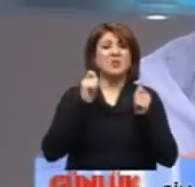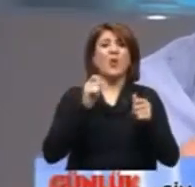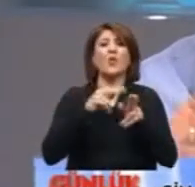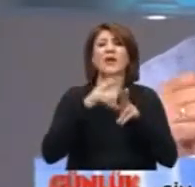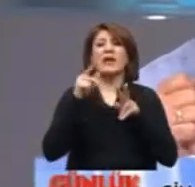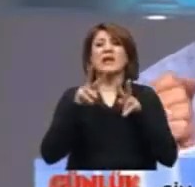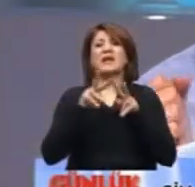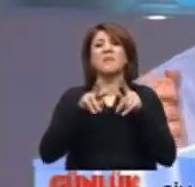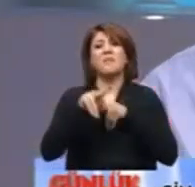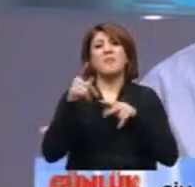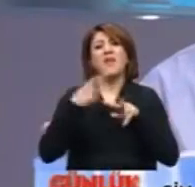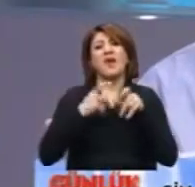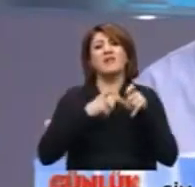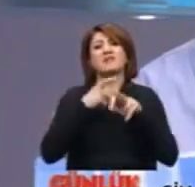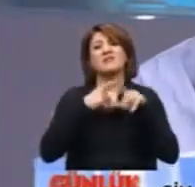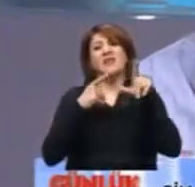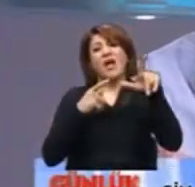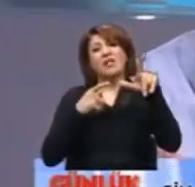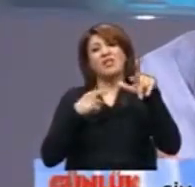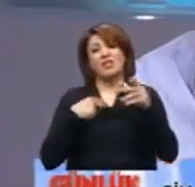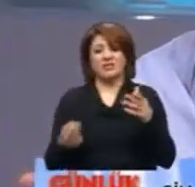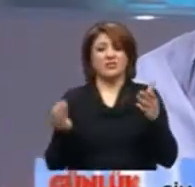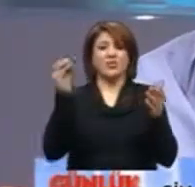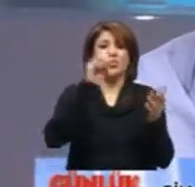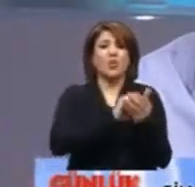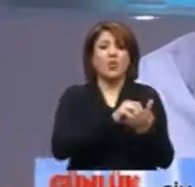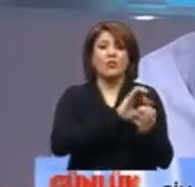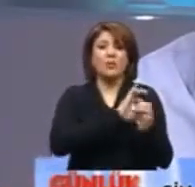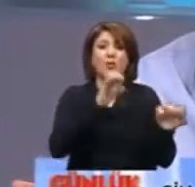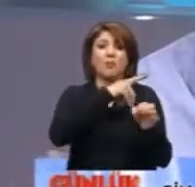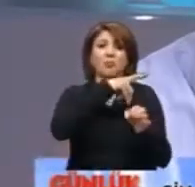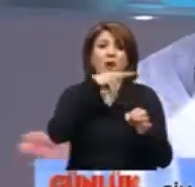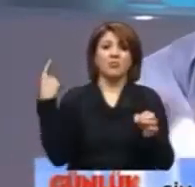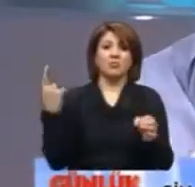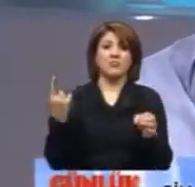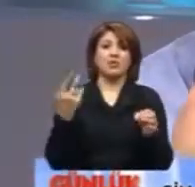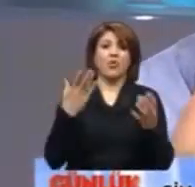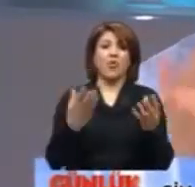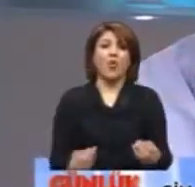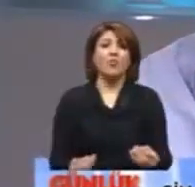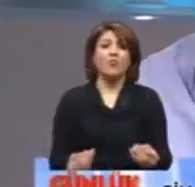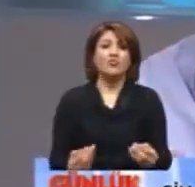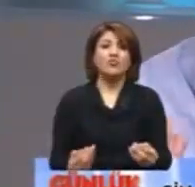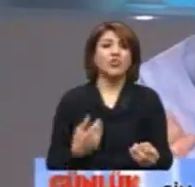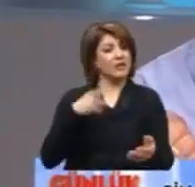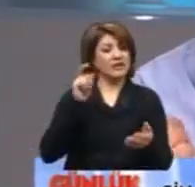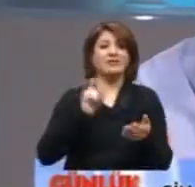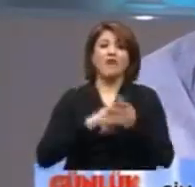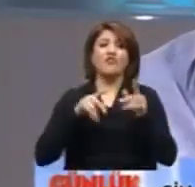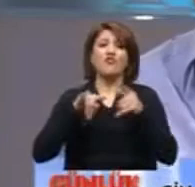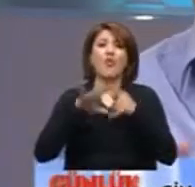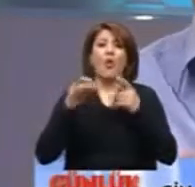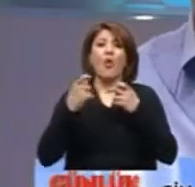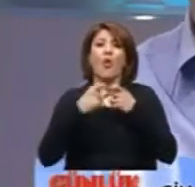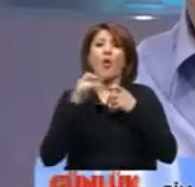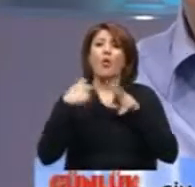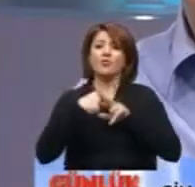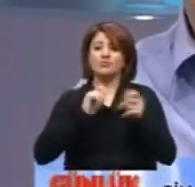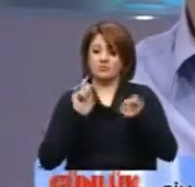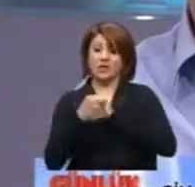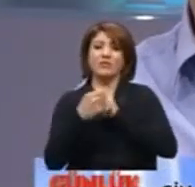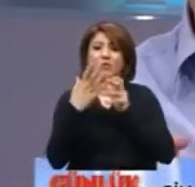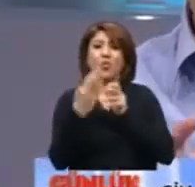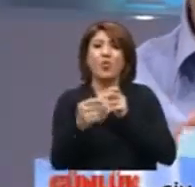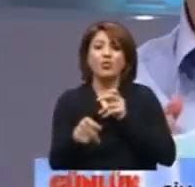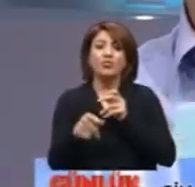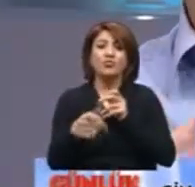zorlandığım bir kimyasal madde. Zeki ama işte gördün mü? Hani senin aklına gelir mi tavuğu? Tavuğu horoza çevirmek aklımıza gelmiş. Ama gelebilir tavuğu ama.